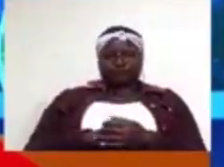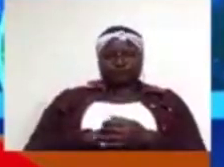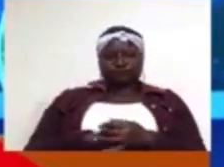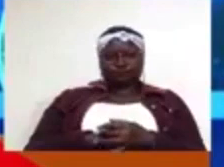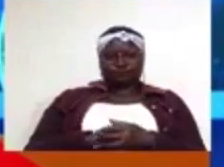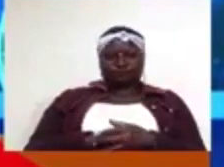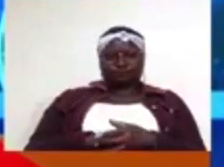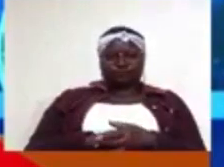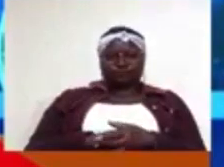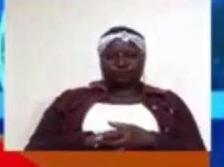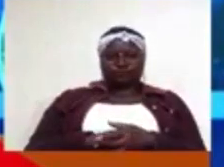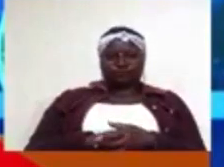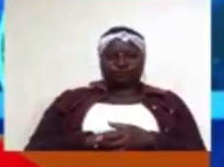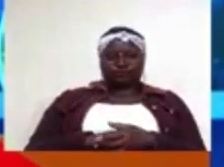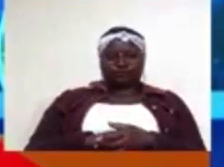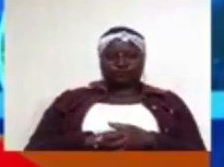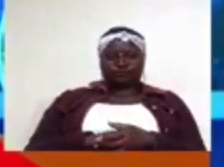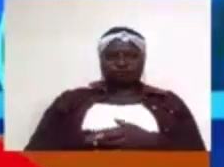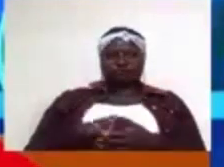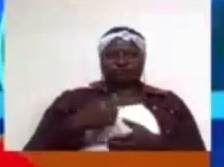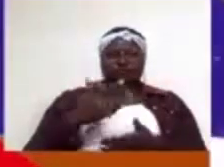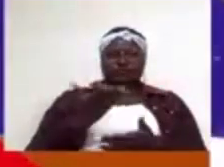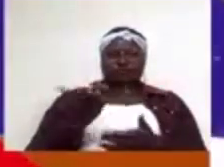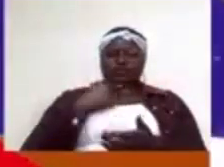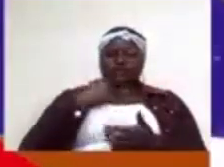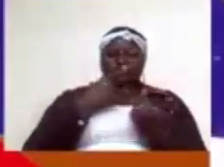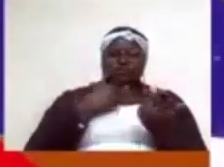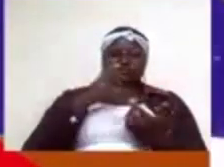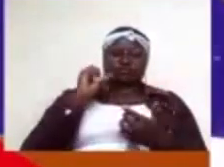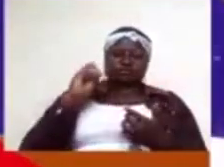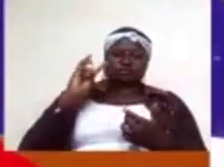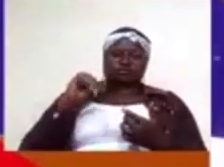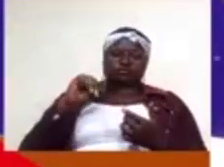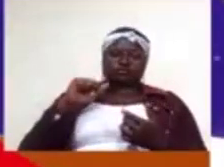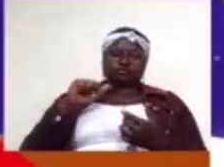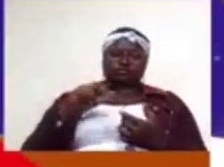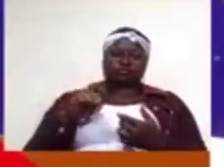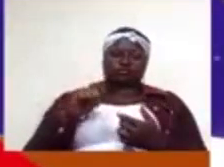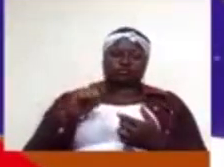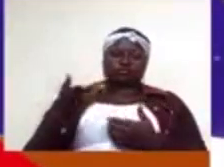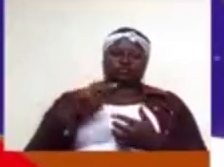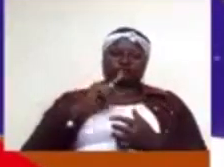nio maratafania cieko cia kwiruta muoyo reke ngwire bwana Simon kwanza ya kwamba